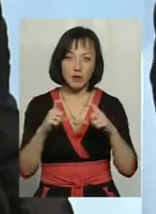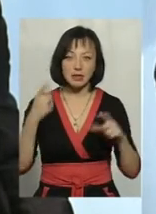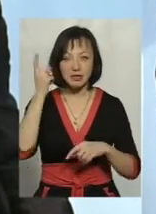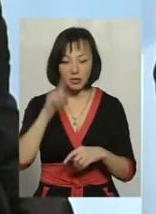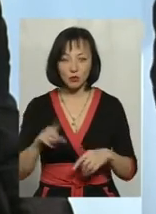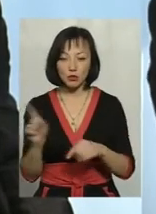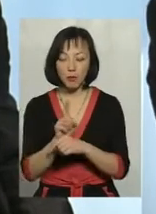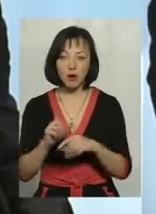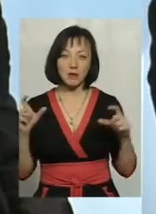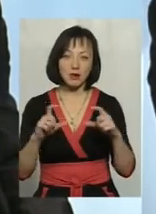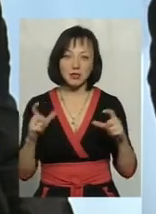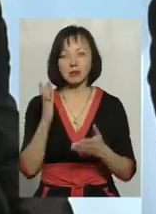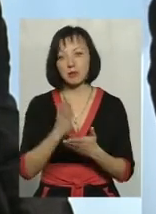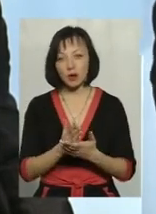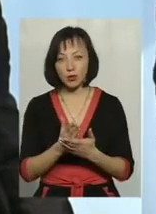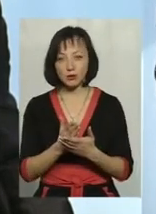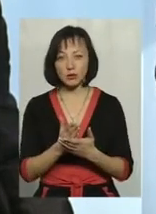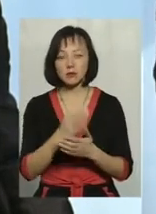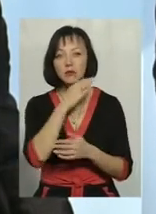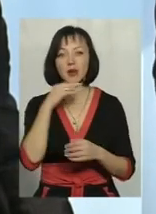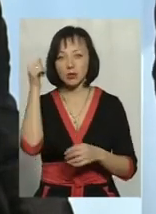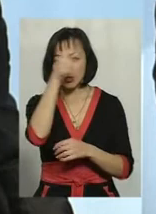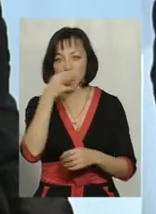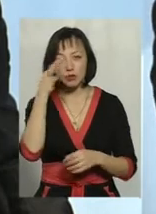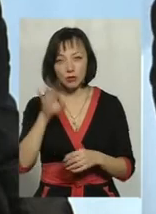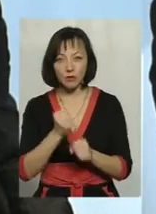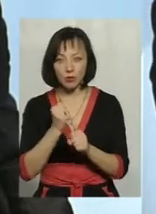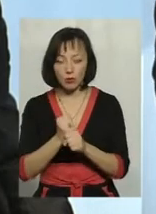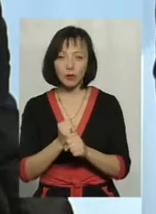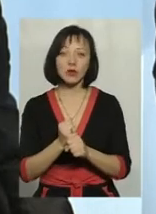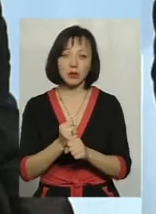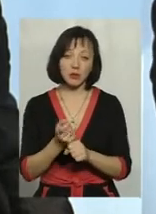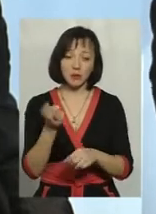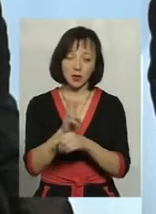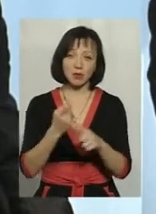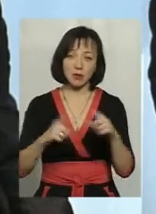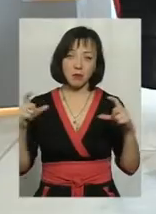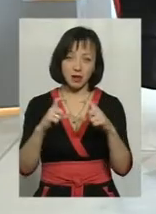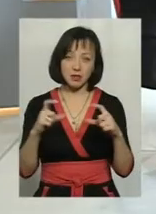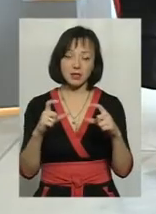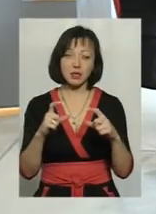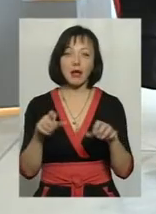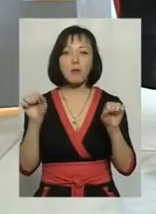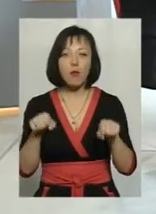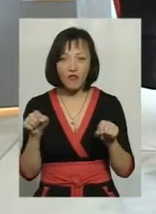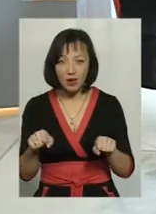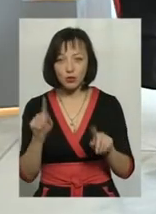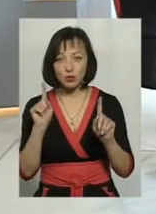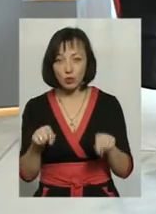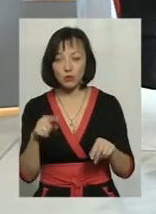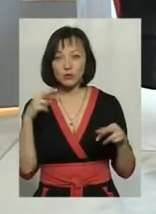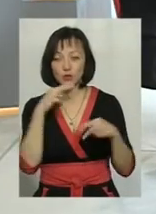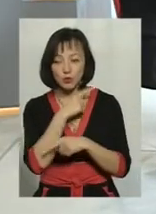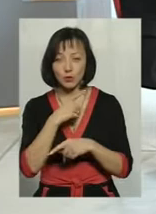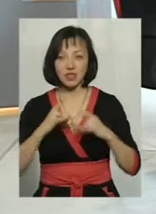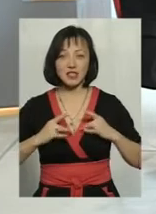знають, що нормальні магазини мають багаторічний досвід роботи на цьому ринку, вони прийдуть в цей магазин, і ймовірність того, що вони на